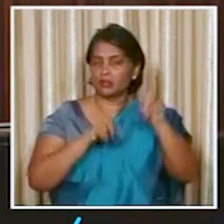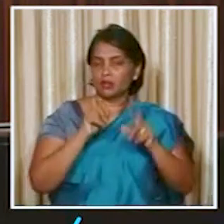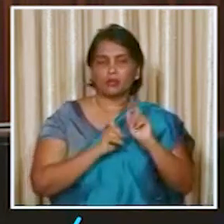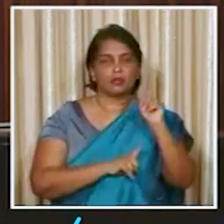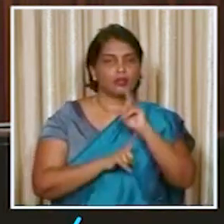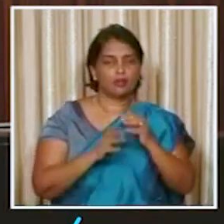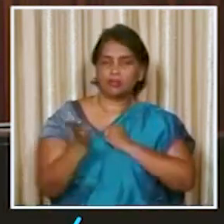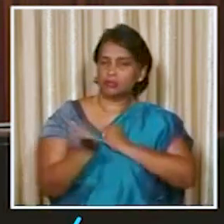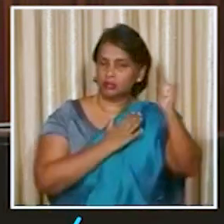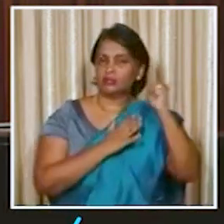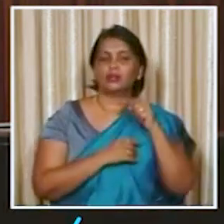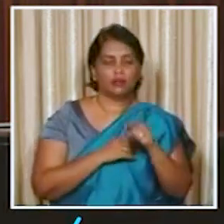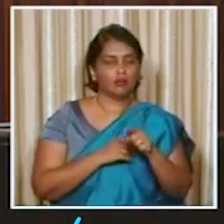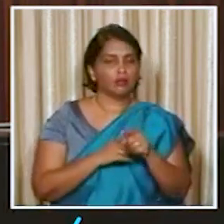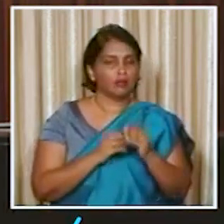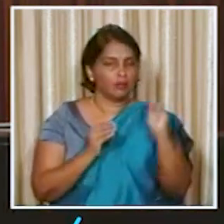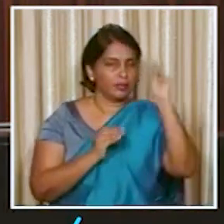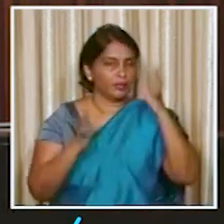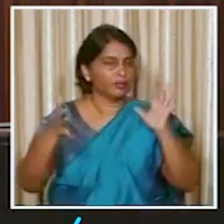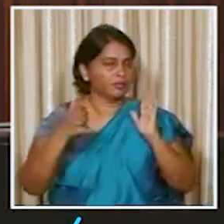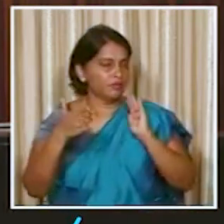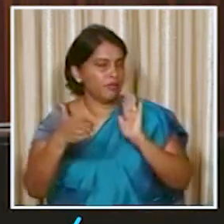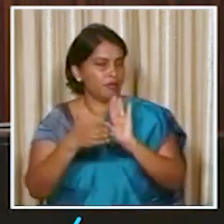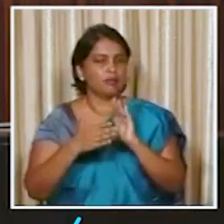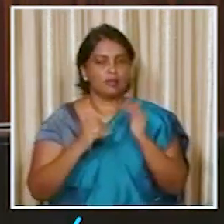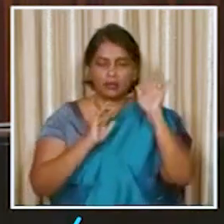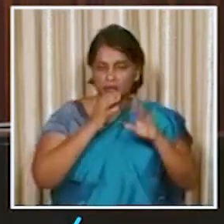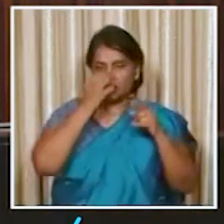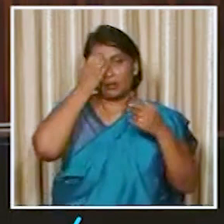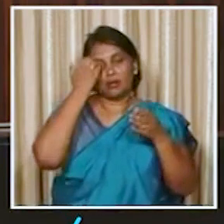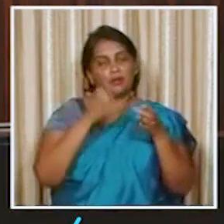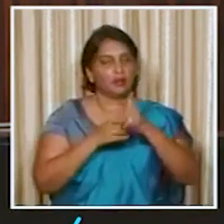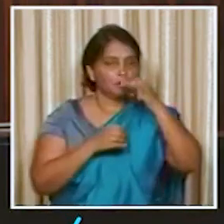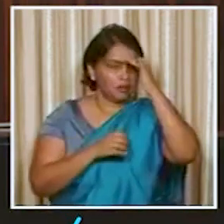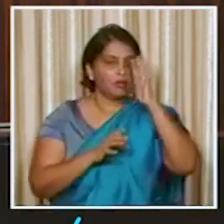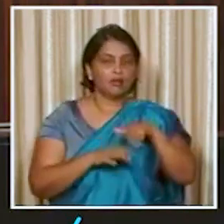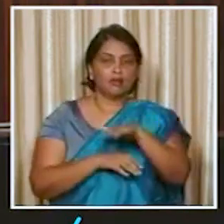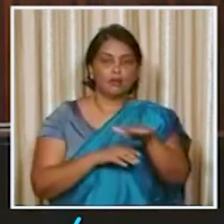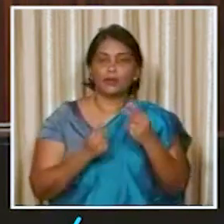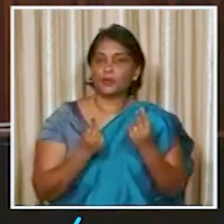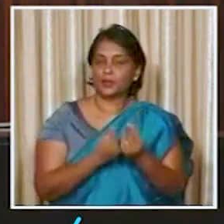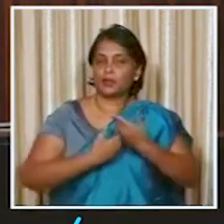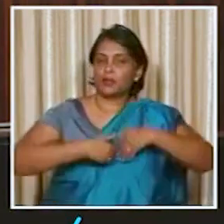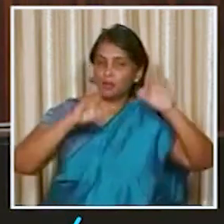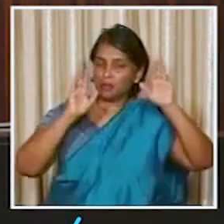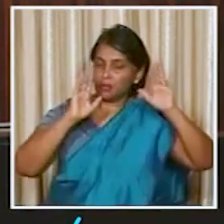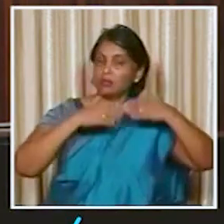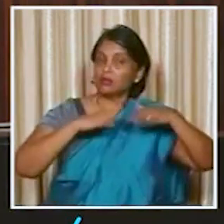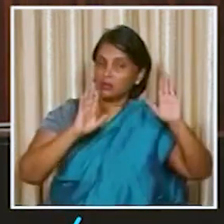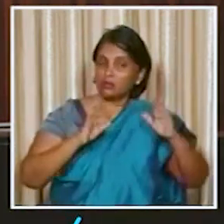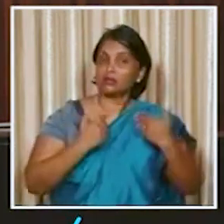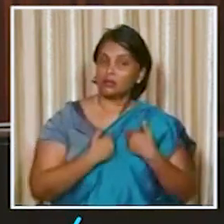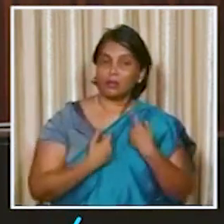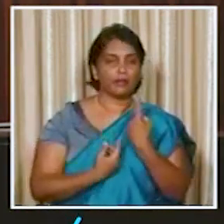පාර්ලිමේන්තුව විනාශ කිරීම ඉතා ආසන්නයට පැමිණිය හේයින් පක්ෂ නායකයන් එම භූමියෙන් කඩිනමින් ඉවත් වූවත්